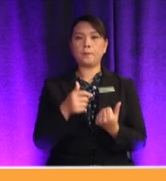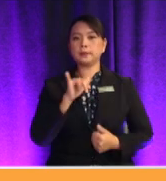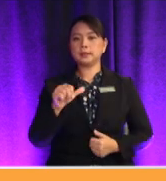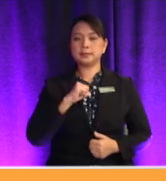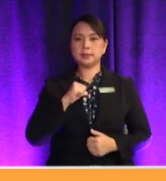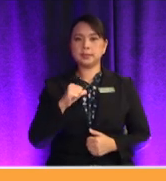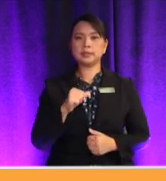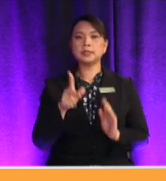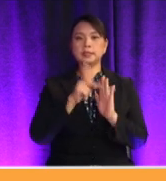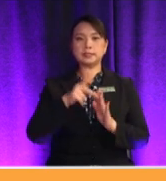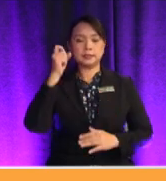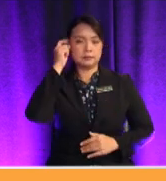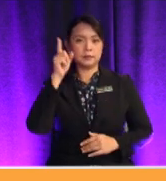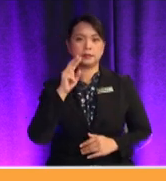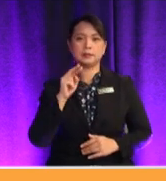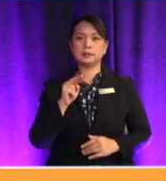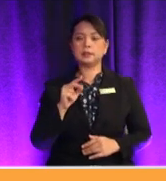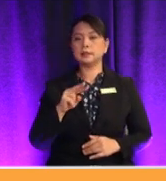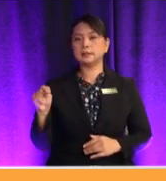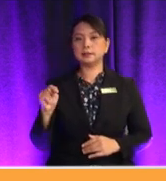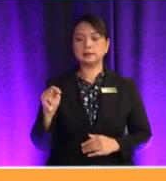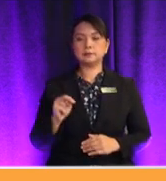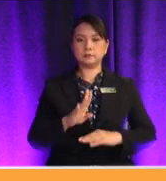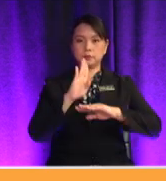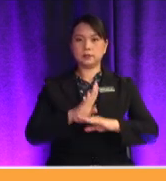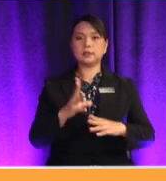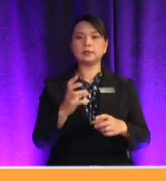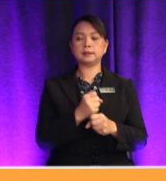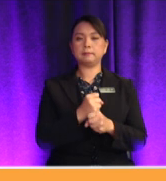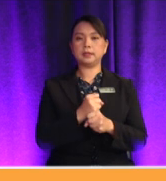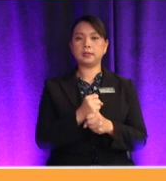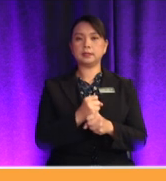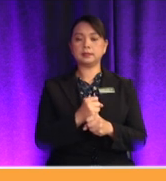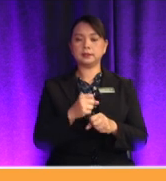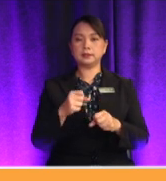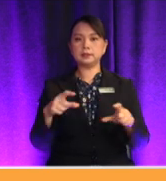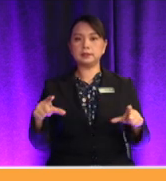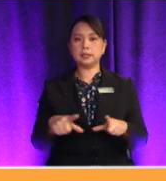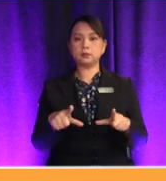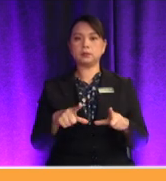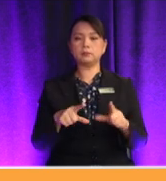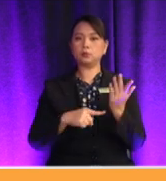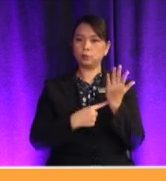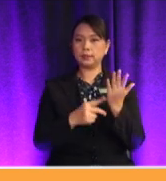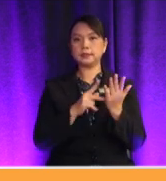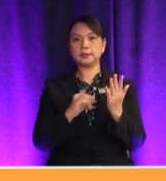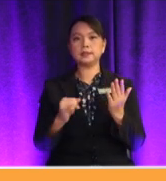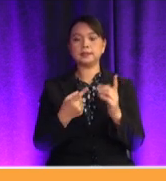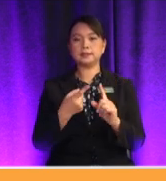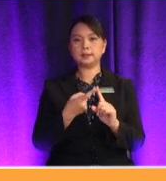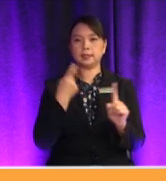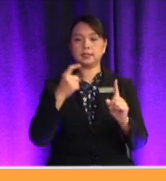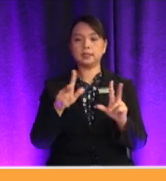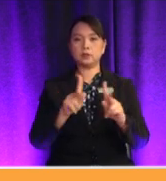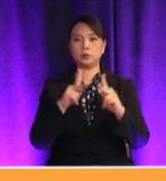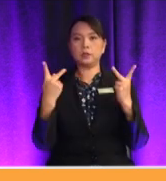kesedaran tentang pentingnya adat budaya ini dapat diterapkan dalam keluarga. Yes. Okey, jawapan seterusnya yang kedua, okay, iaitu